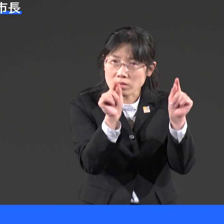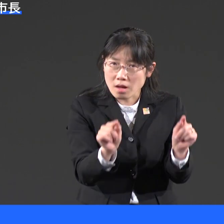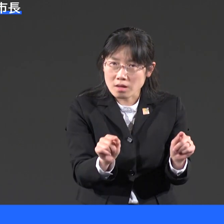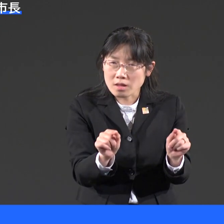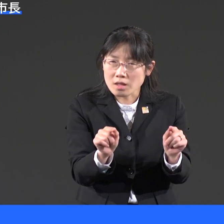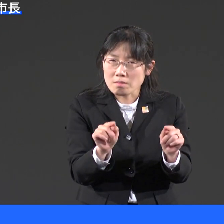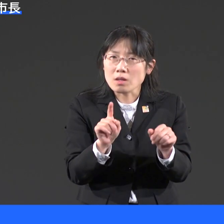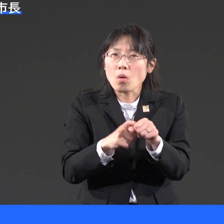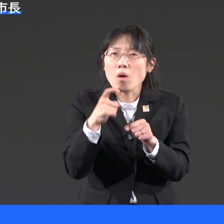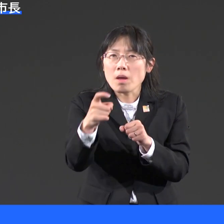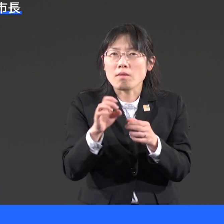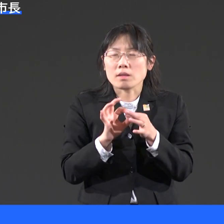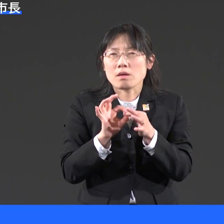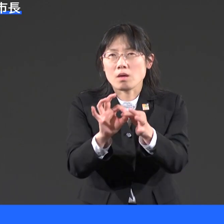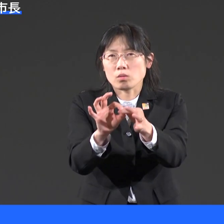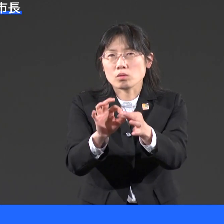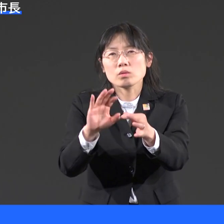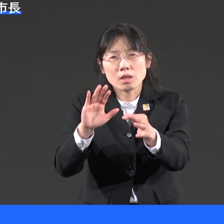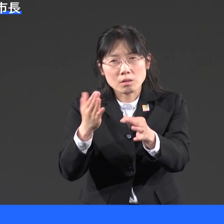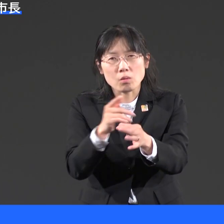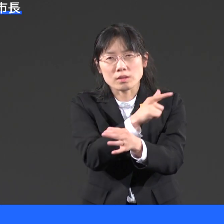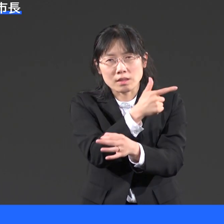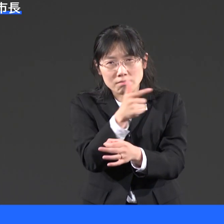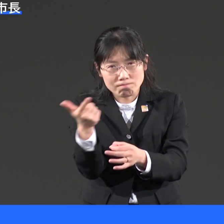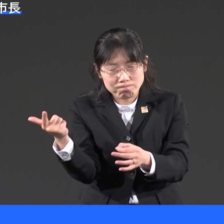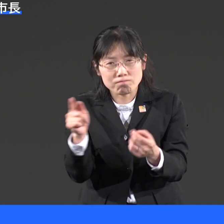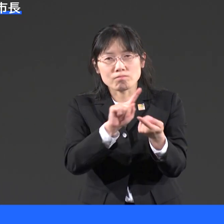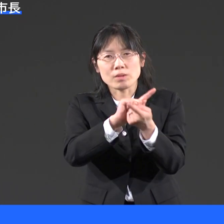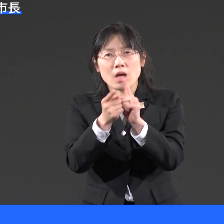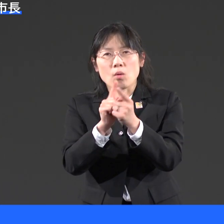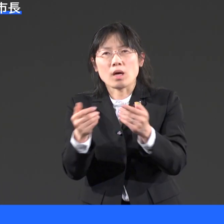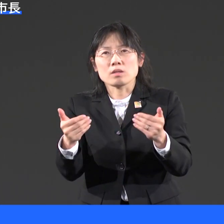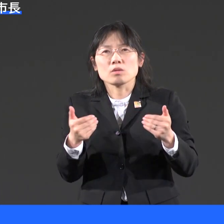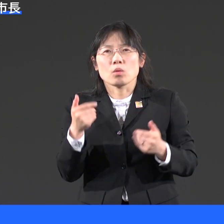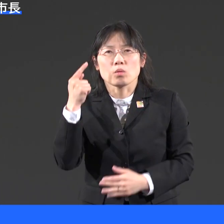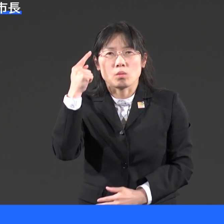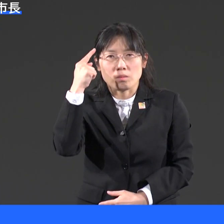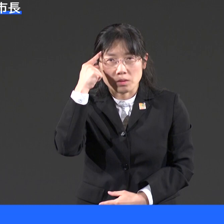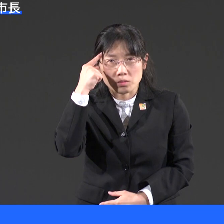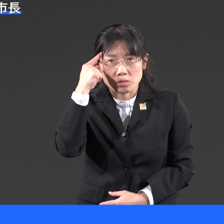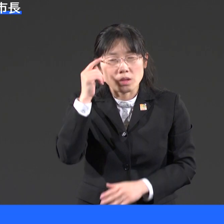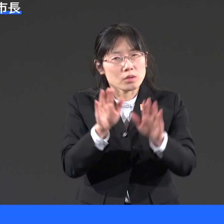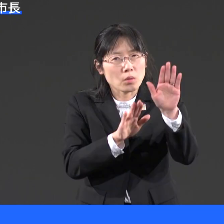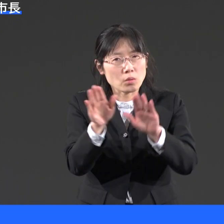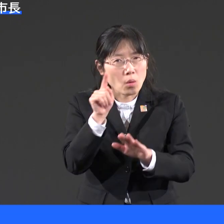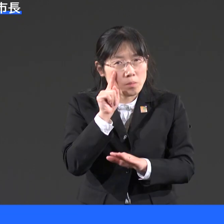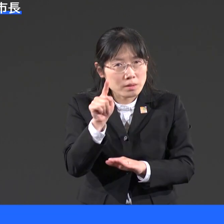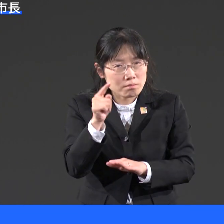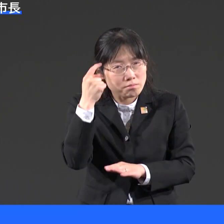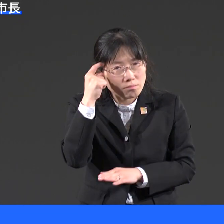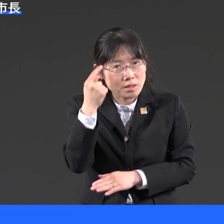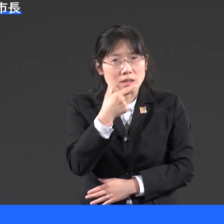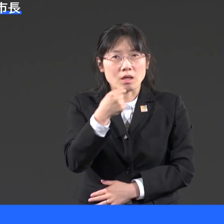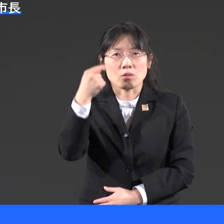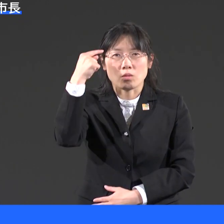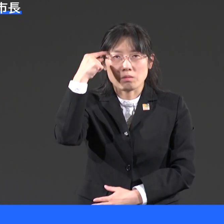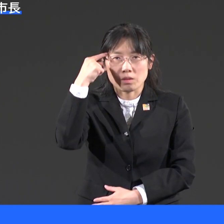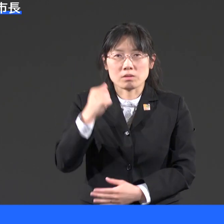継続をしますけれども、いろいろな対応を考えていかなければいけないというふうに思っています。状況を見ていきたいというふうに思っています。